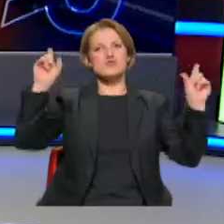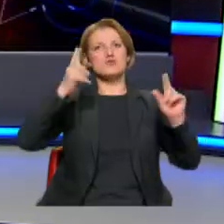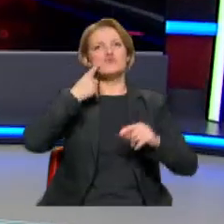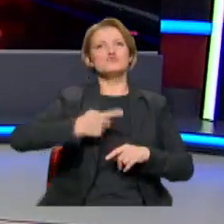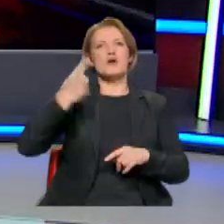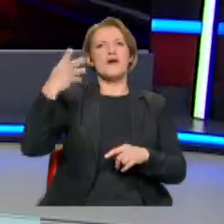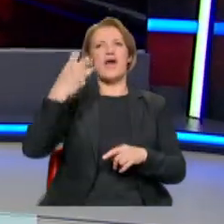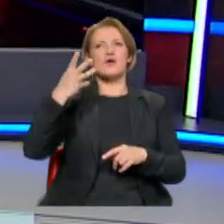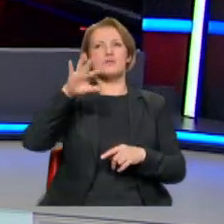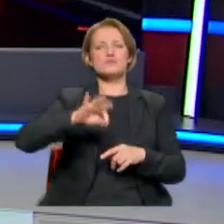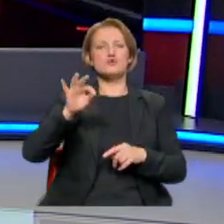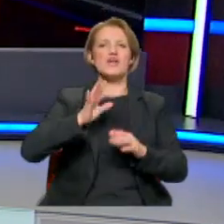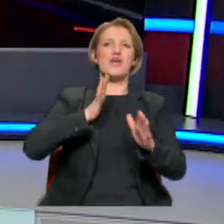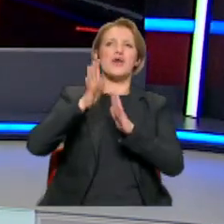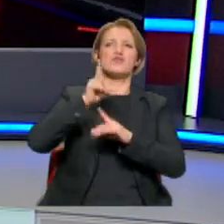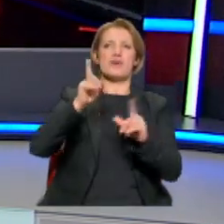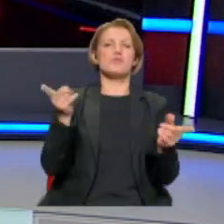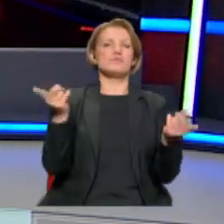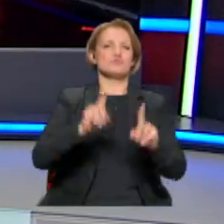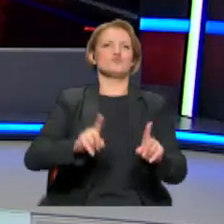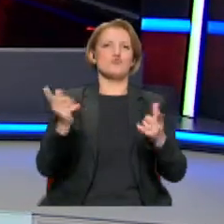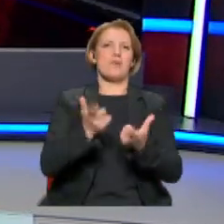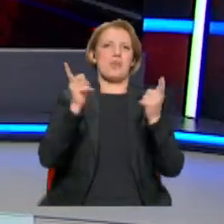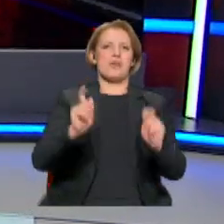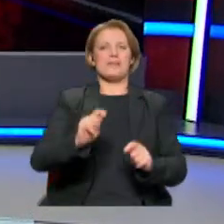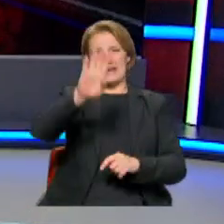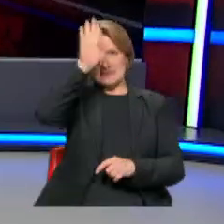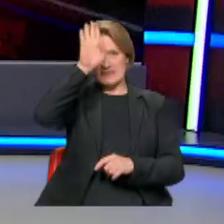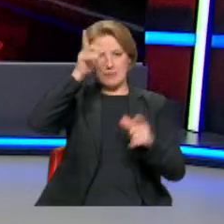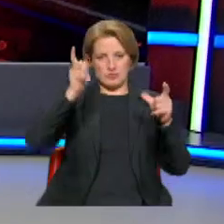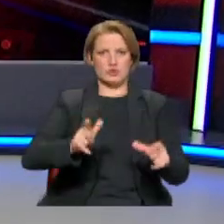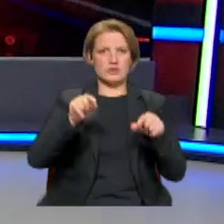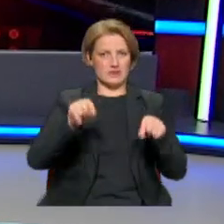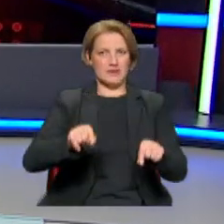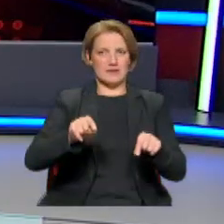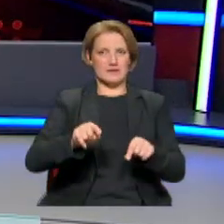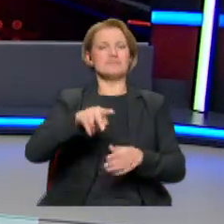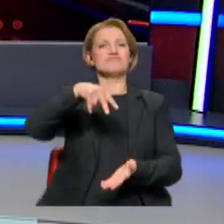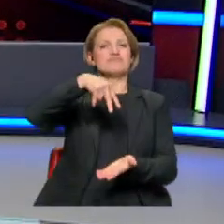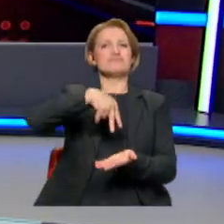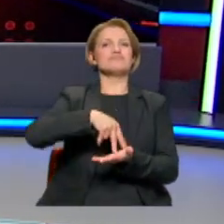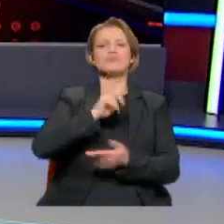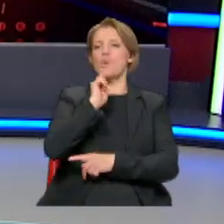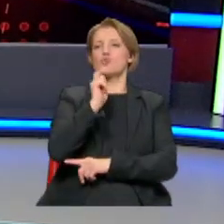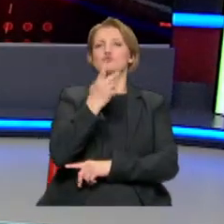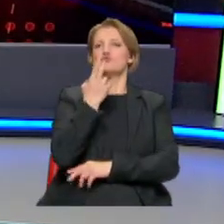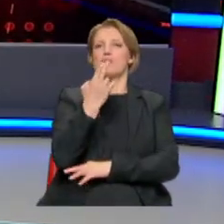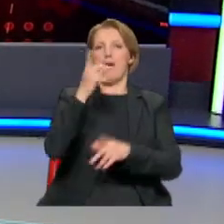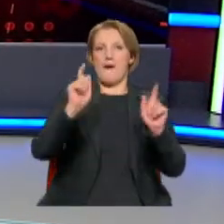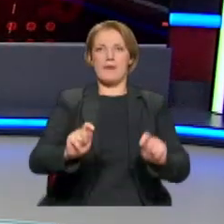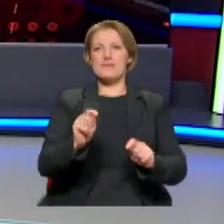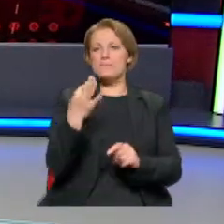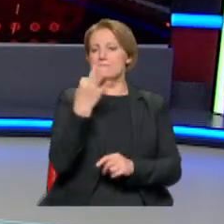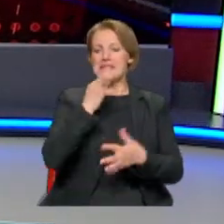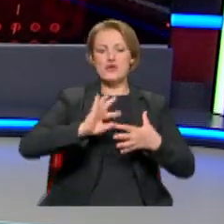Cumhurbaşkanı Erdoğan bugün ihracatçılarla bir araya geldi istanbul'daydı kürsüye çıktı ve bir konuşma yaptı Aslında